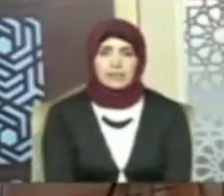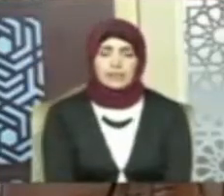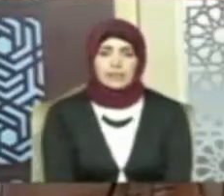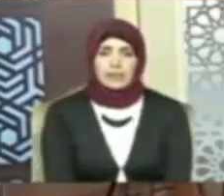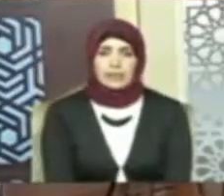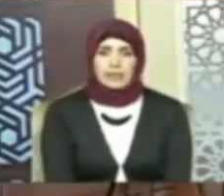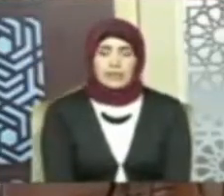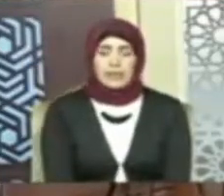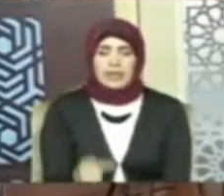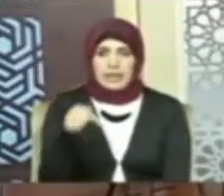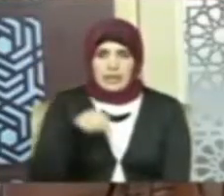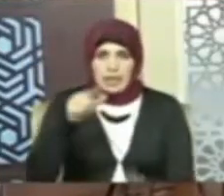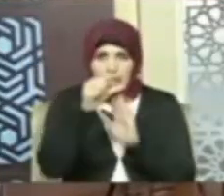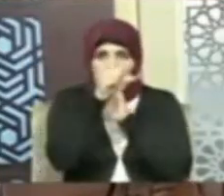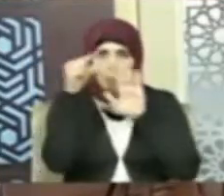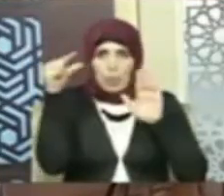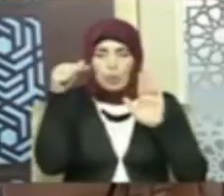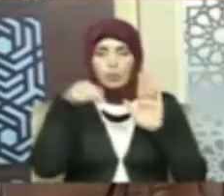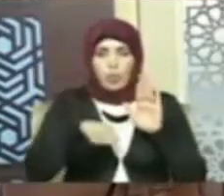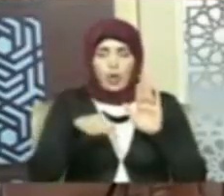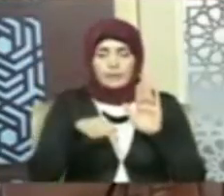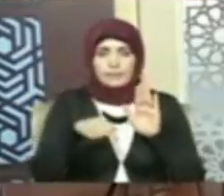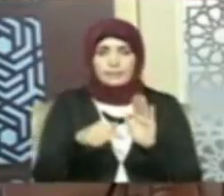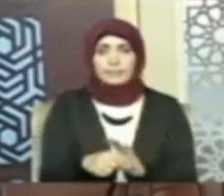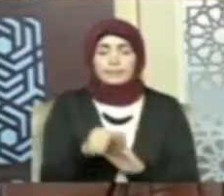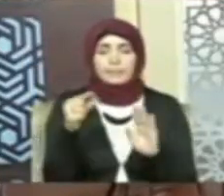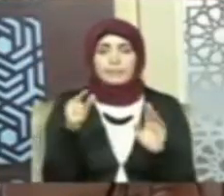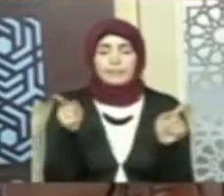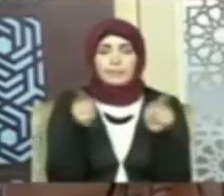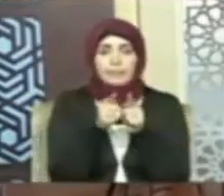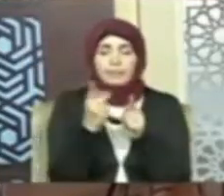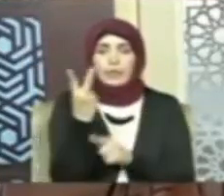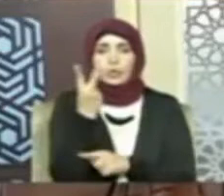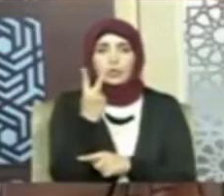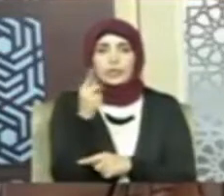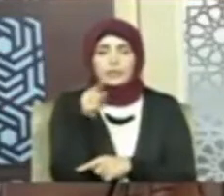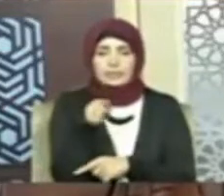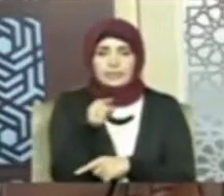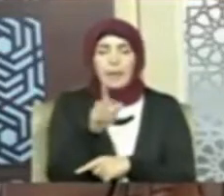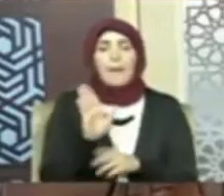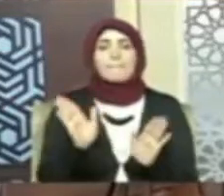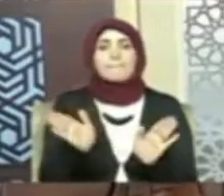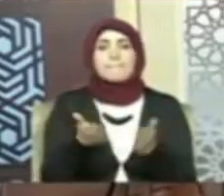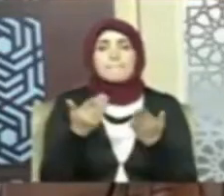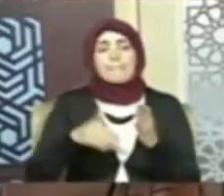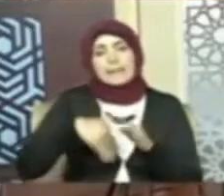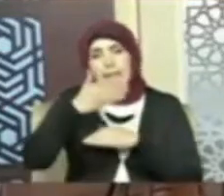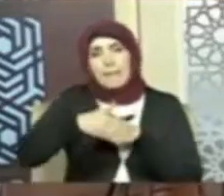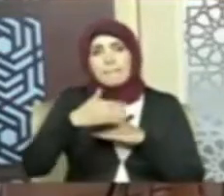يدور حديثنا حول نقطتين: ماذا بعد الحج؟